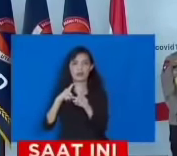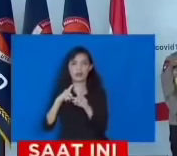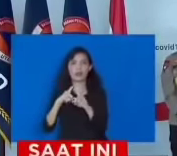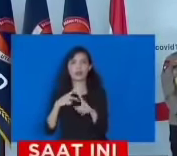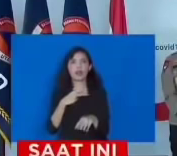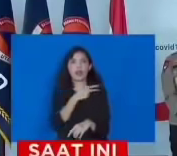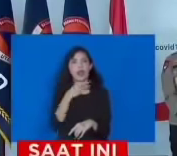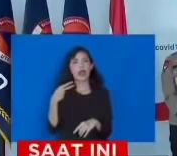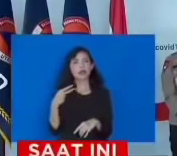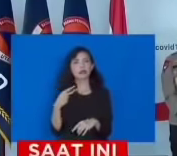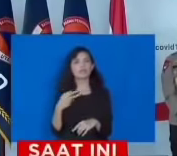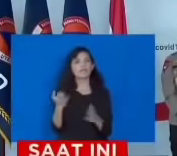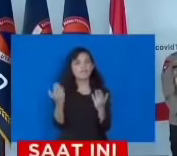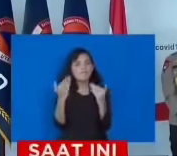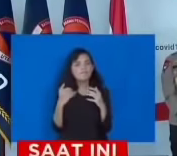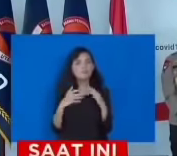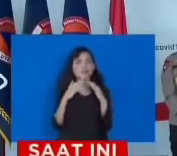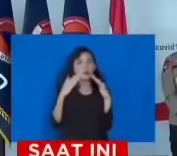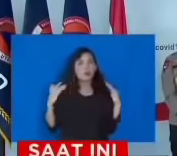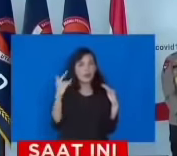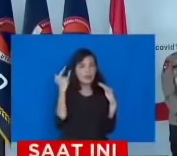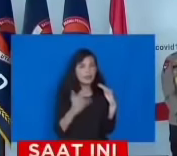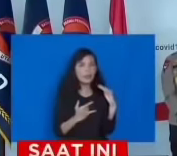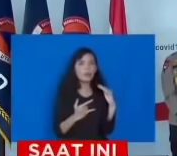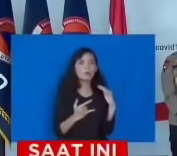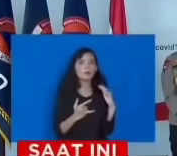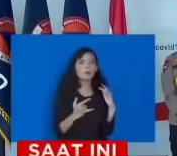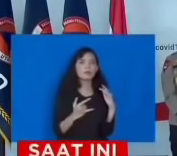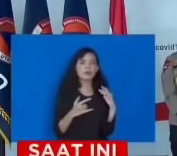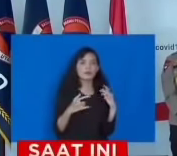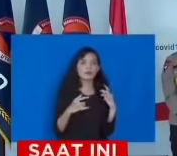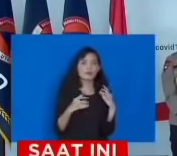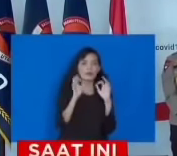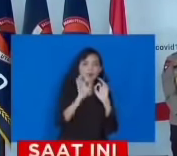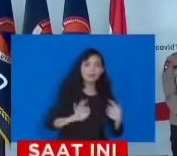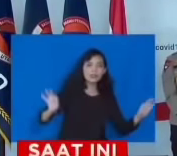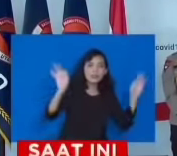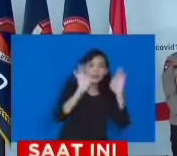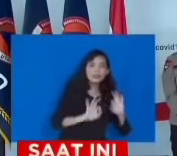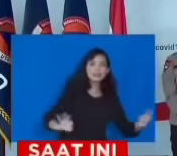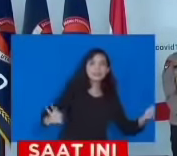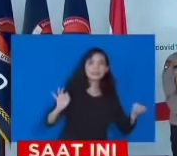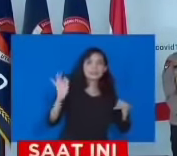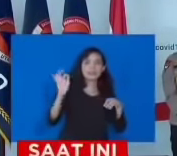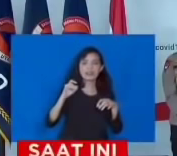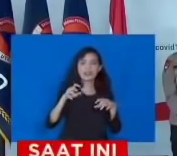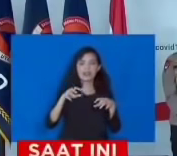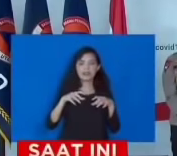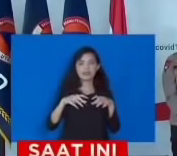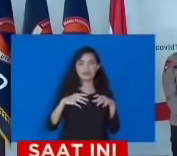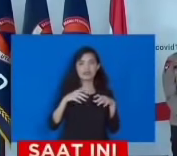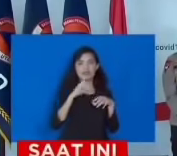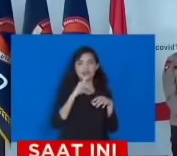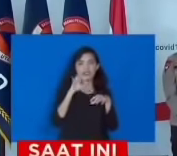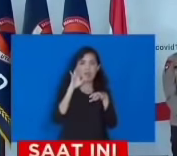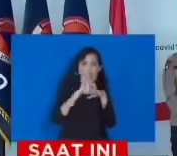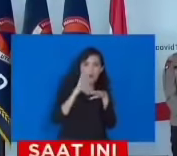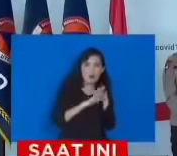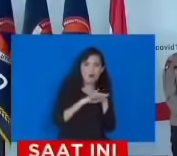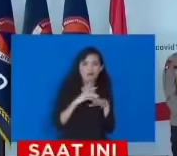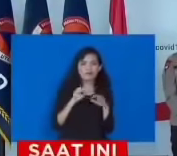mari tinggal di rumah, bersihkan sarang nyamuk. Ini adalah jawaban yang paling